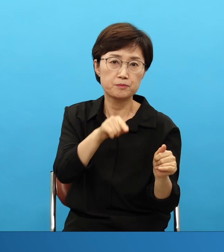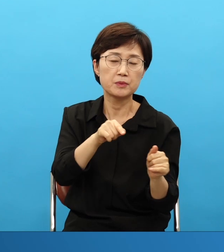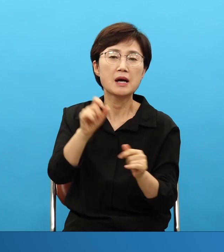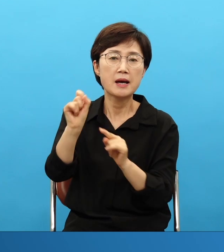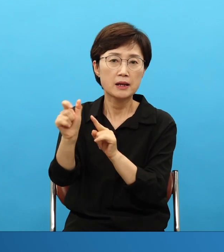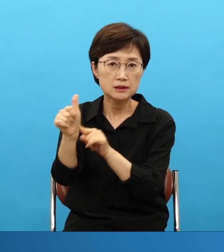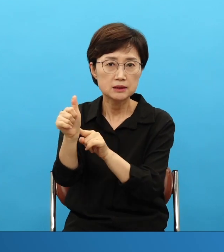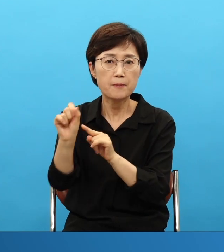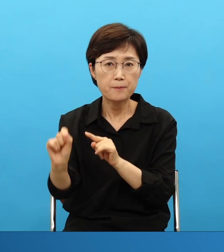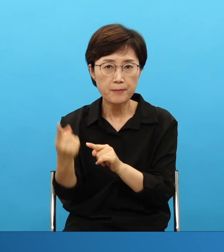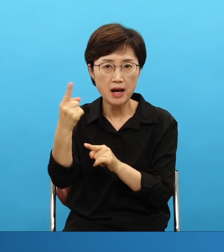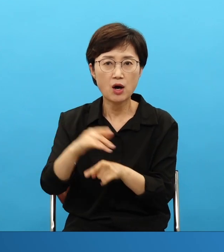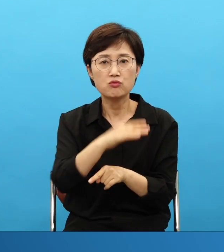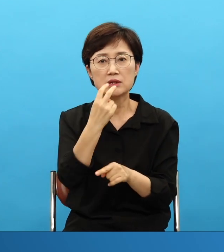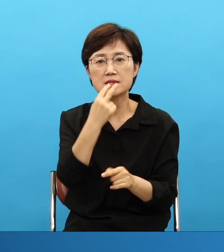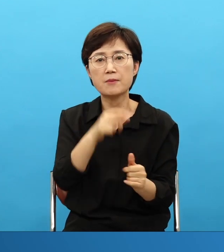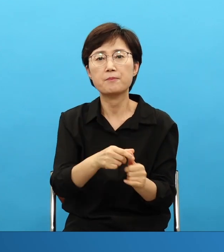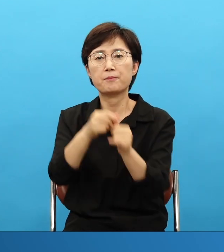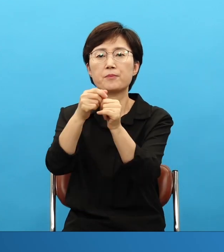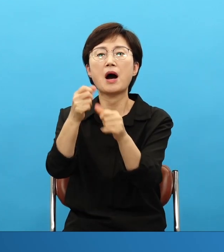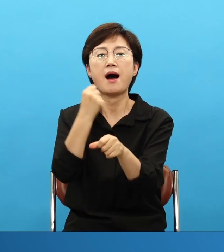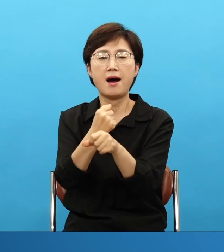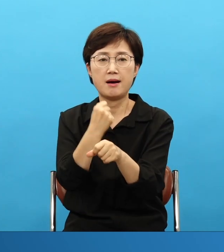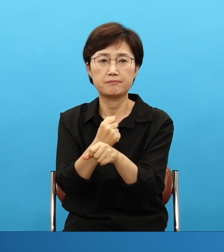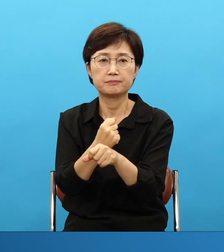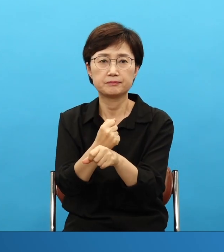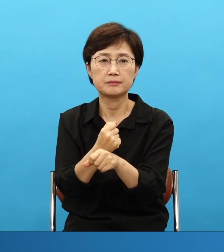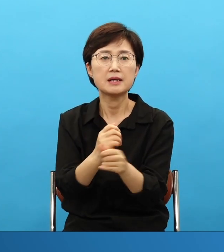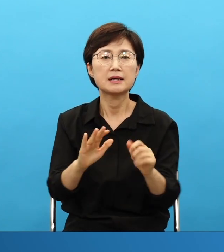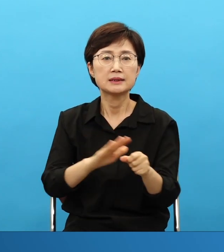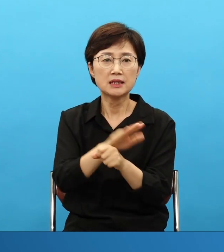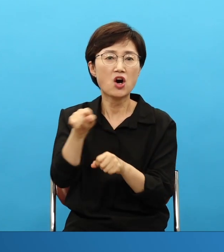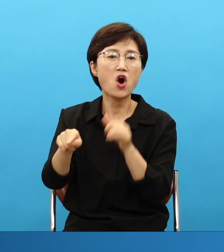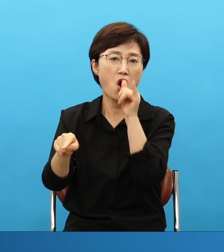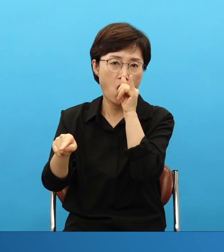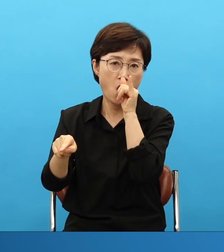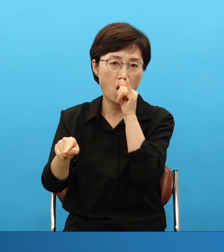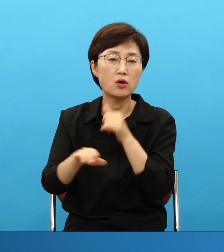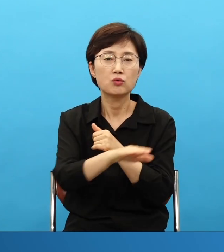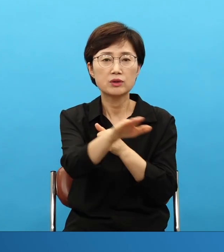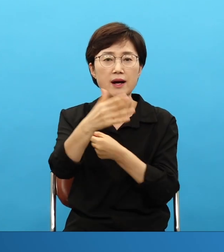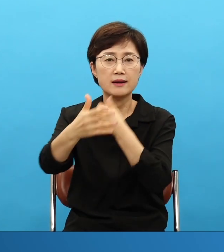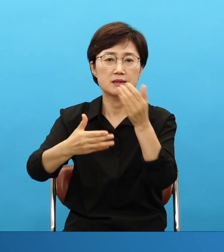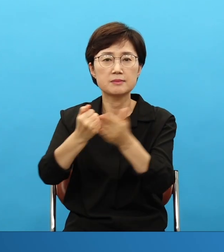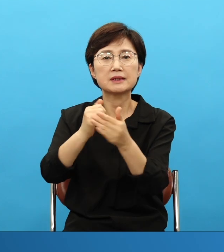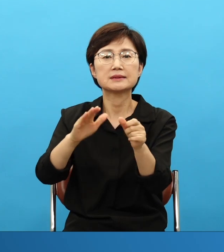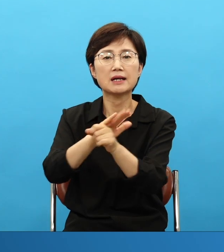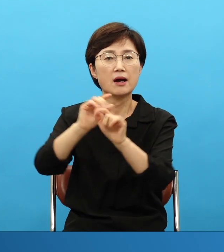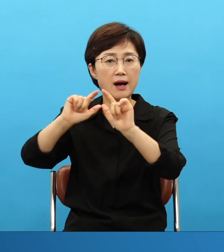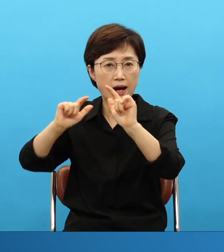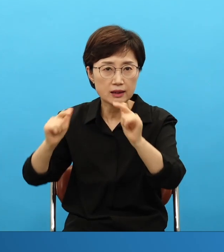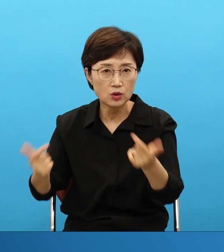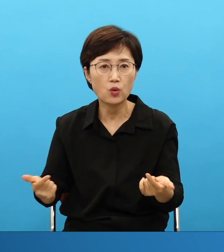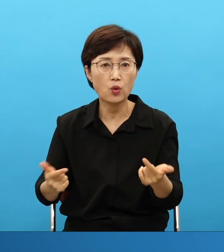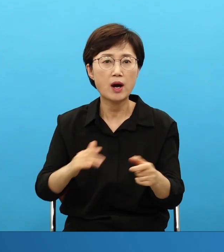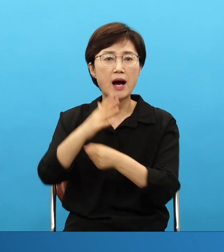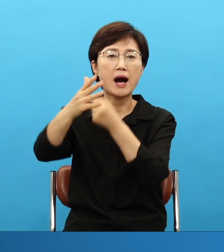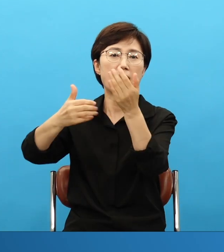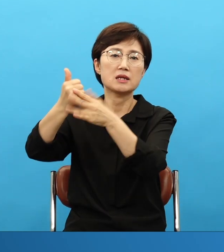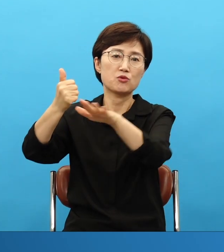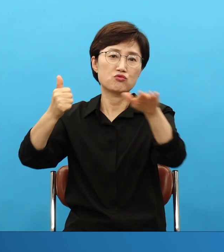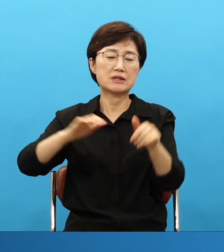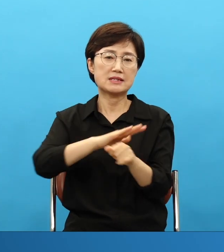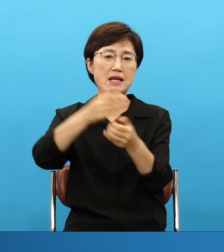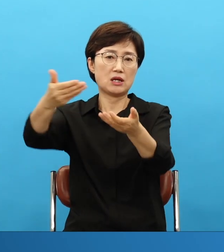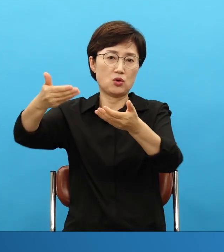보내심은 그로 말미암아 우를 살리려 하라 사랑은 여기 있으니 우리가 하나님을 사랑한 것이 아니요